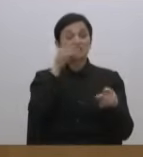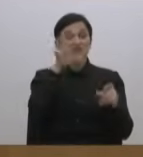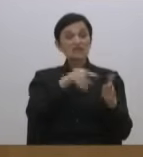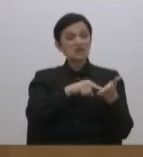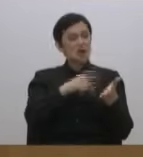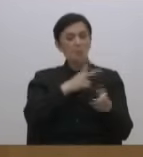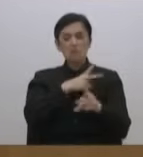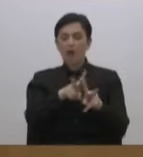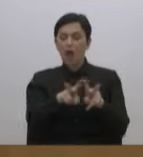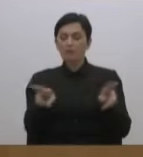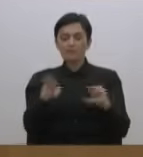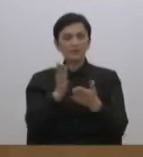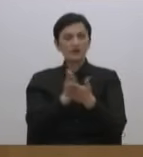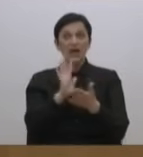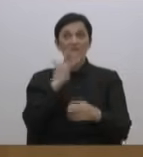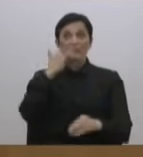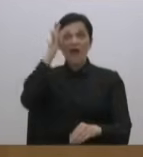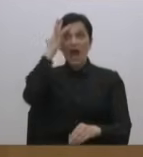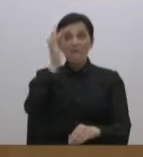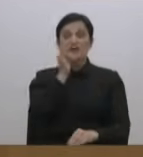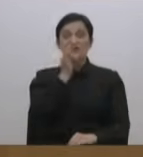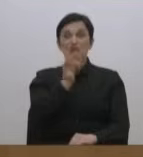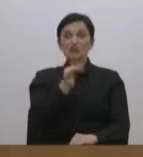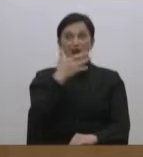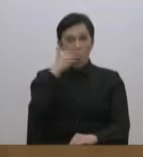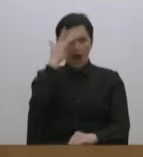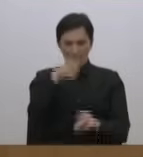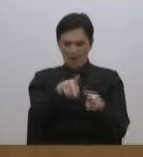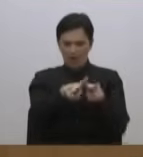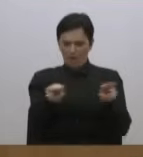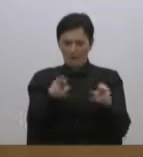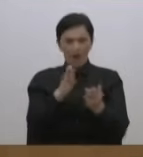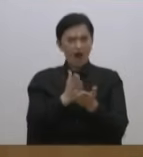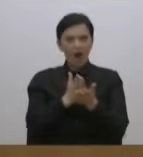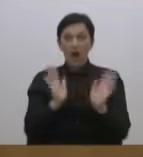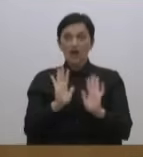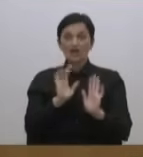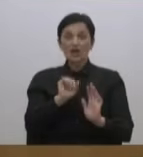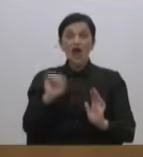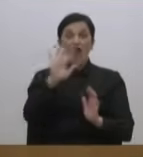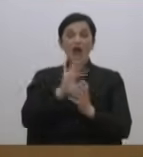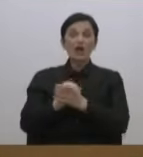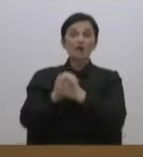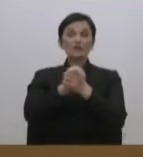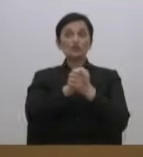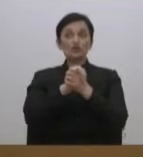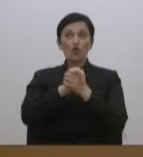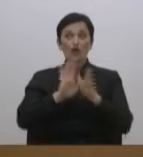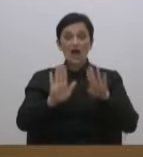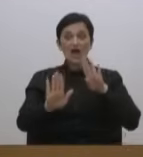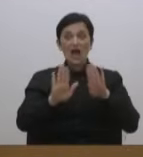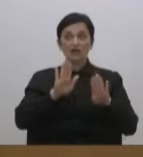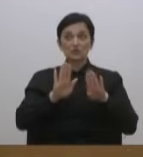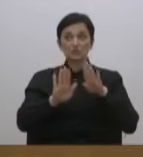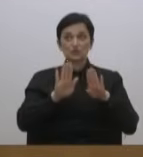ბრიტანეთთან ანალოგი არ აქვს. ამერიკელებმა გითხრეს, რომ ამერიკულთან ანალოგი არ აქვს. ევროკავშირის